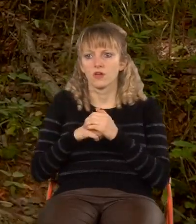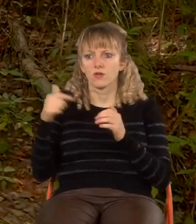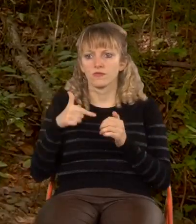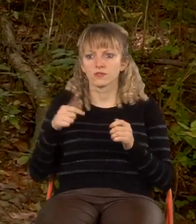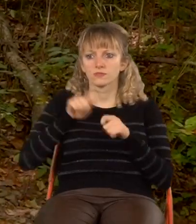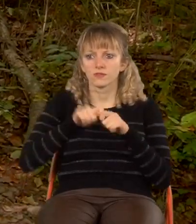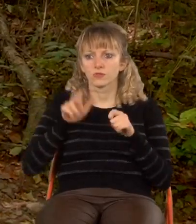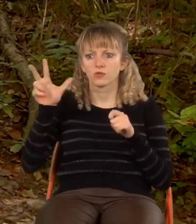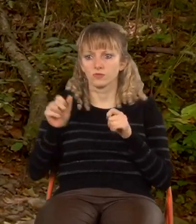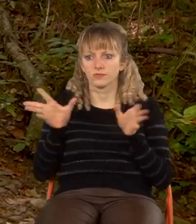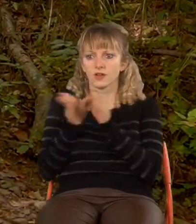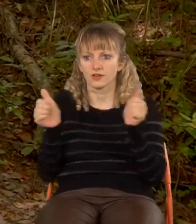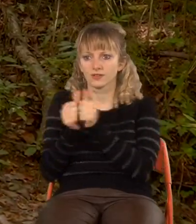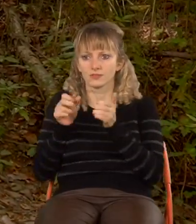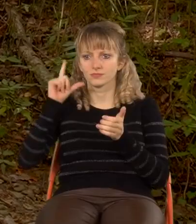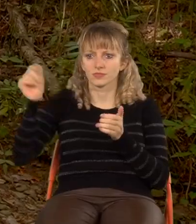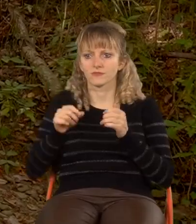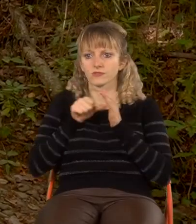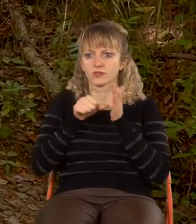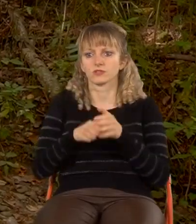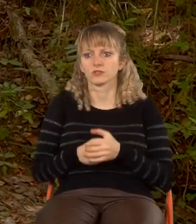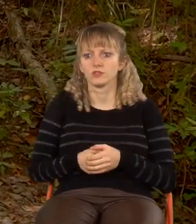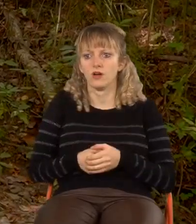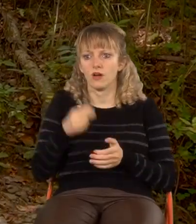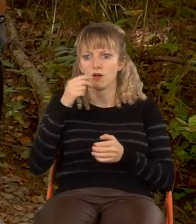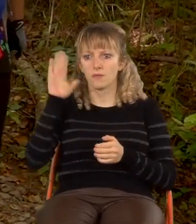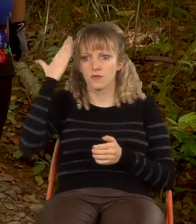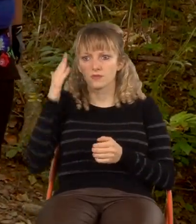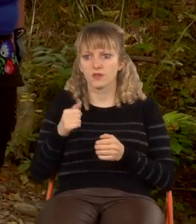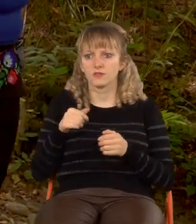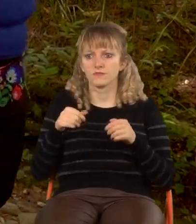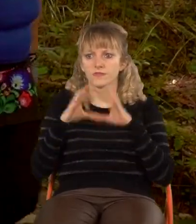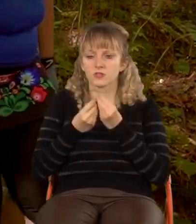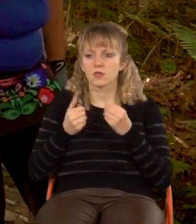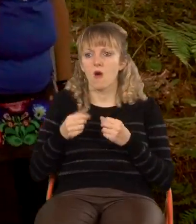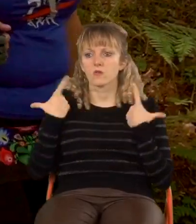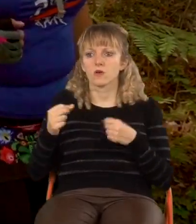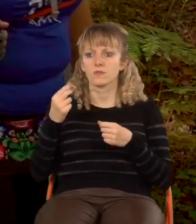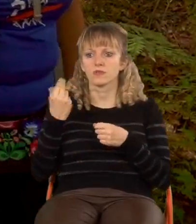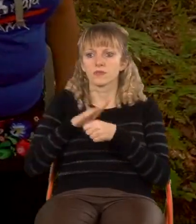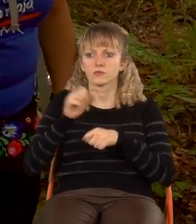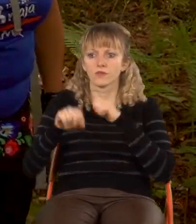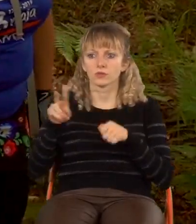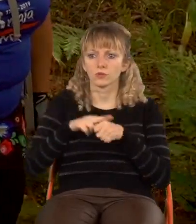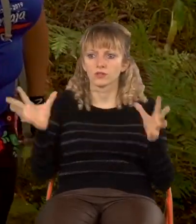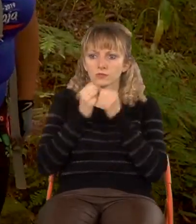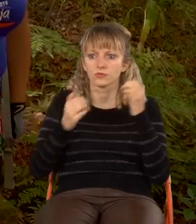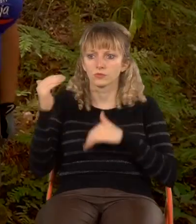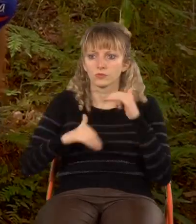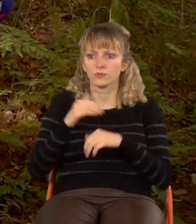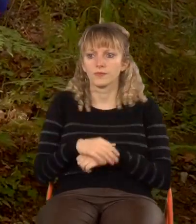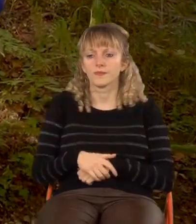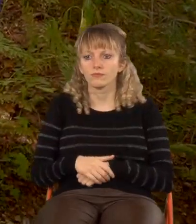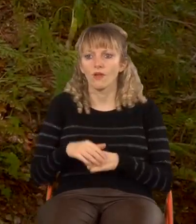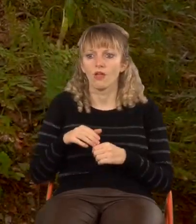niepełnosprawnością powinien sprawdzić, z kim idzie na poznać przede wszystkim osobę z niepełnosprawnością, którą zabiera